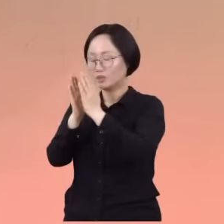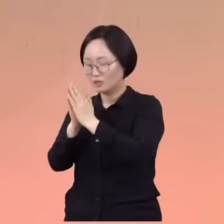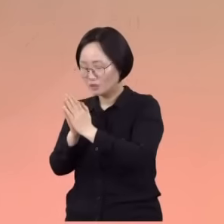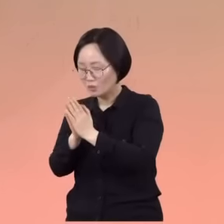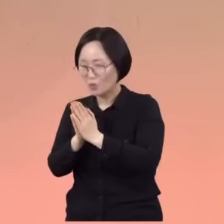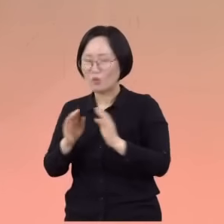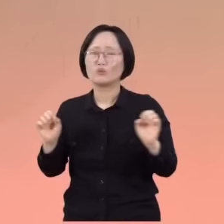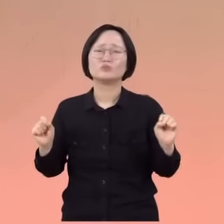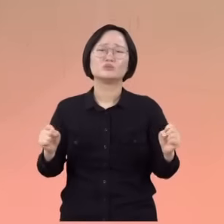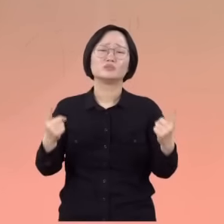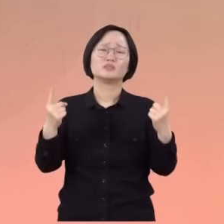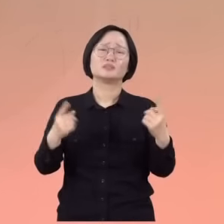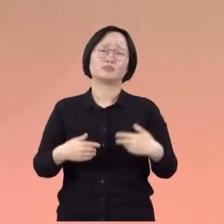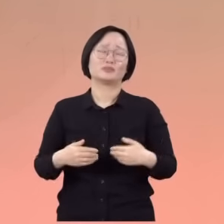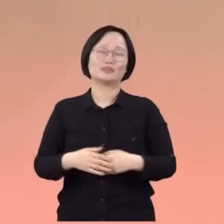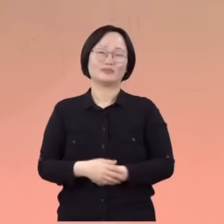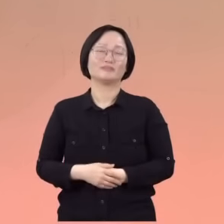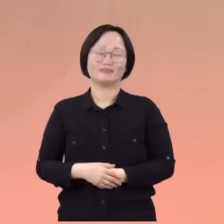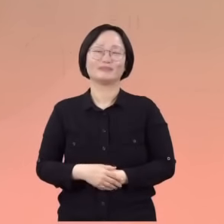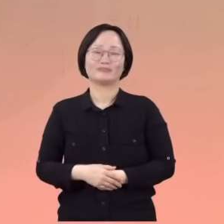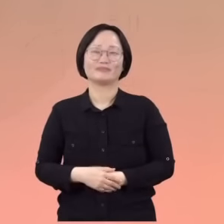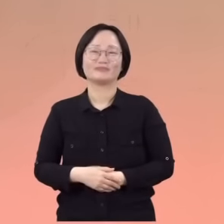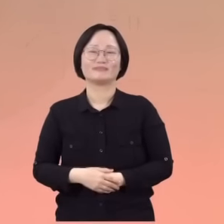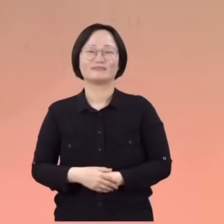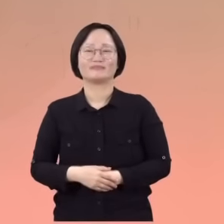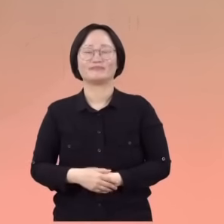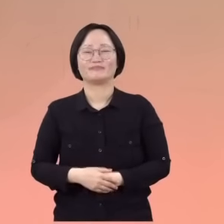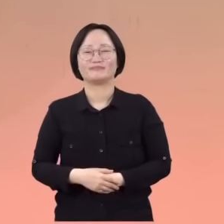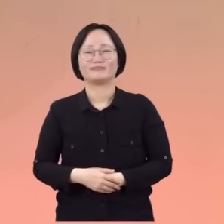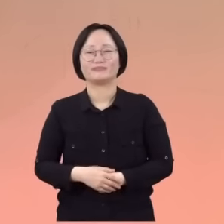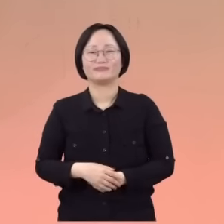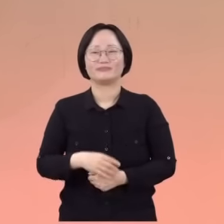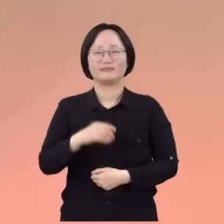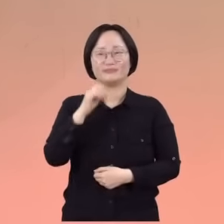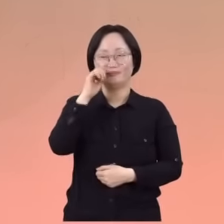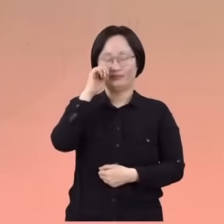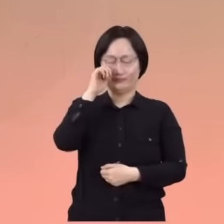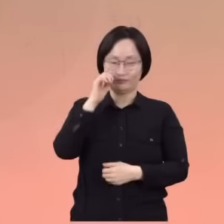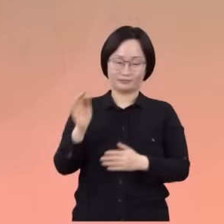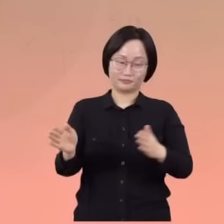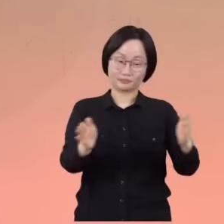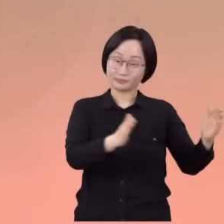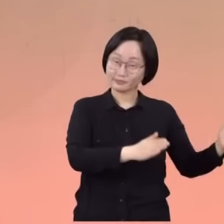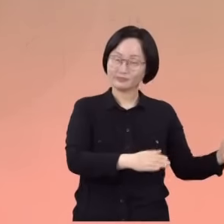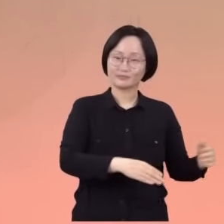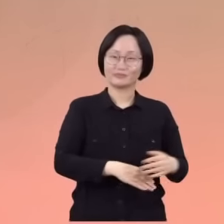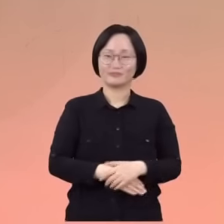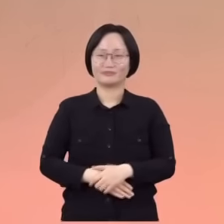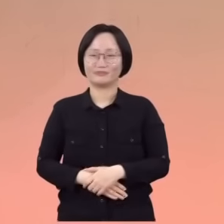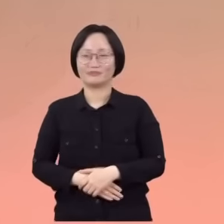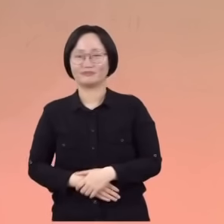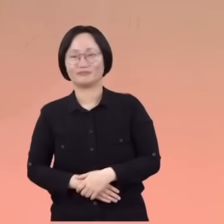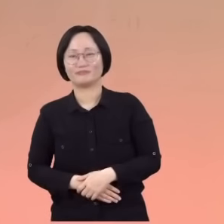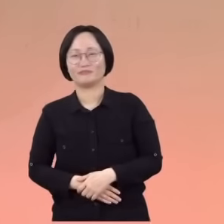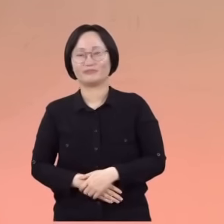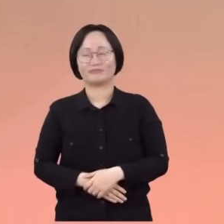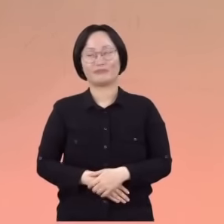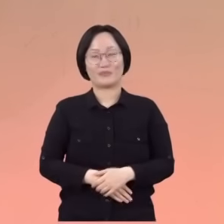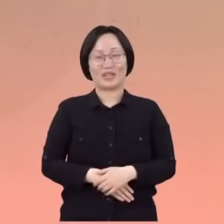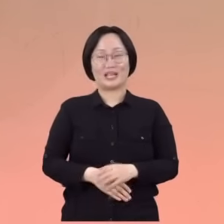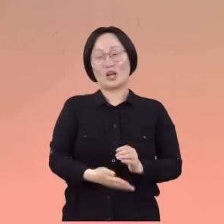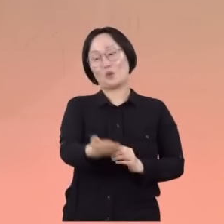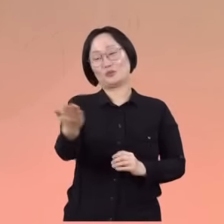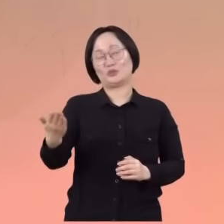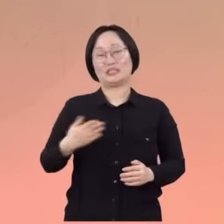싶은 겁니다 여러분 여러분 제가 얼마 전에